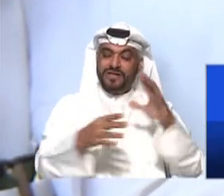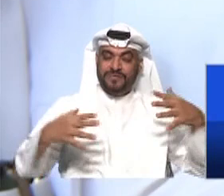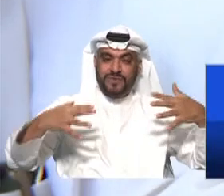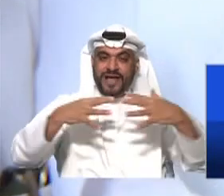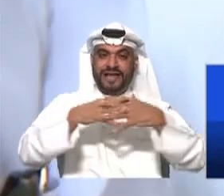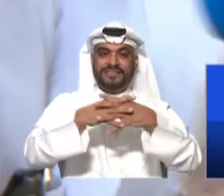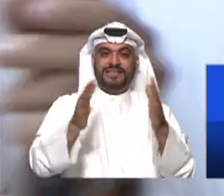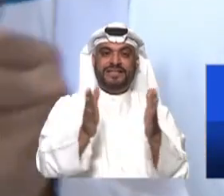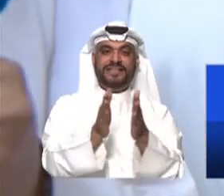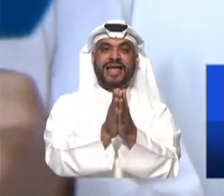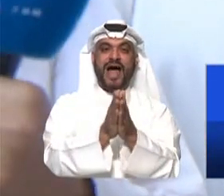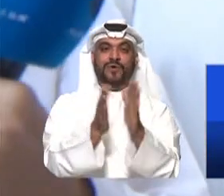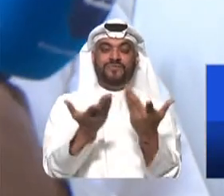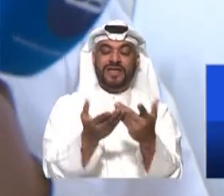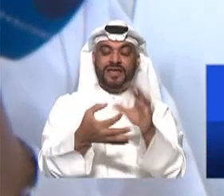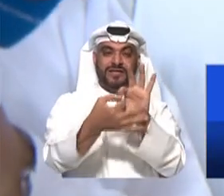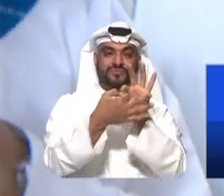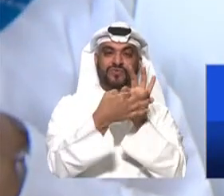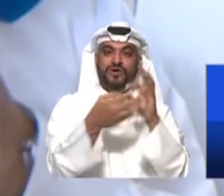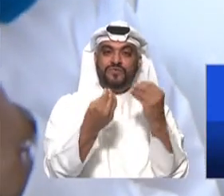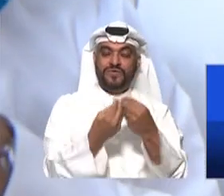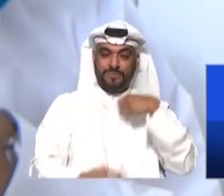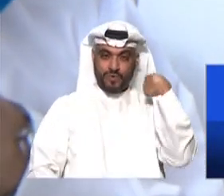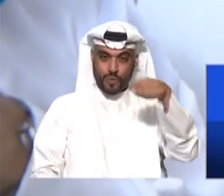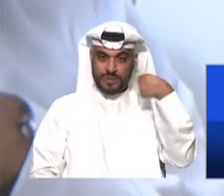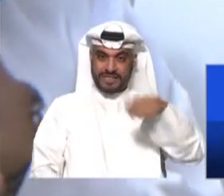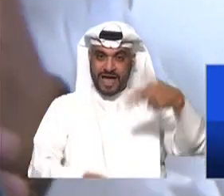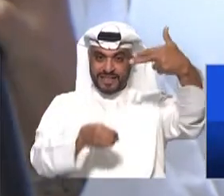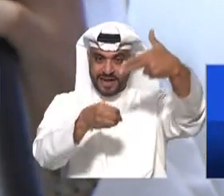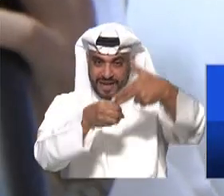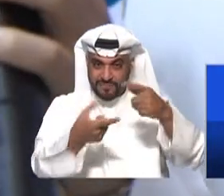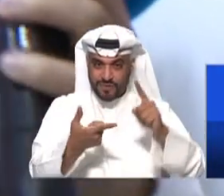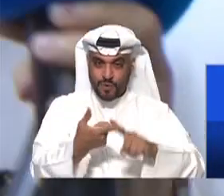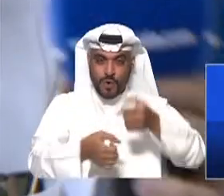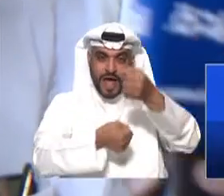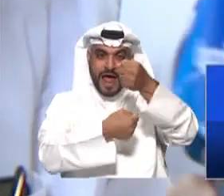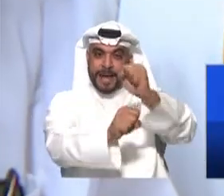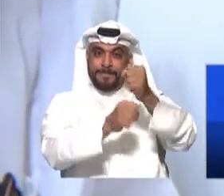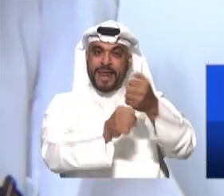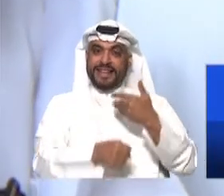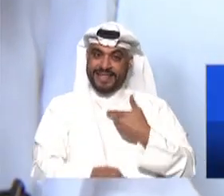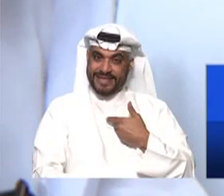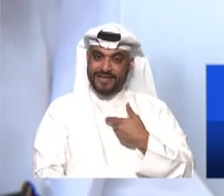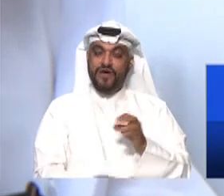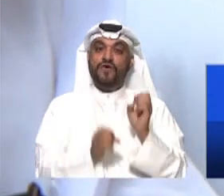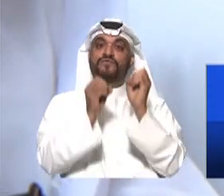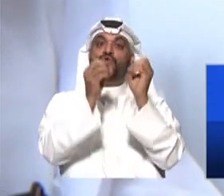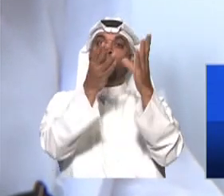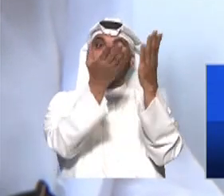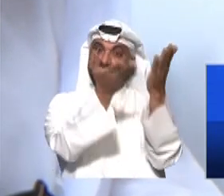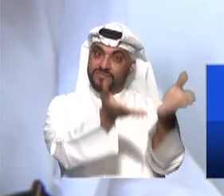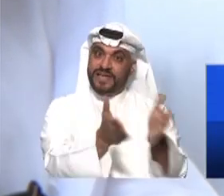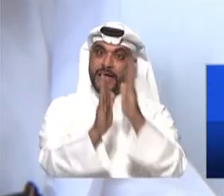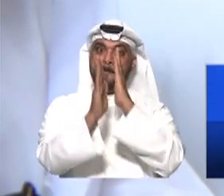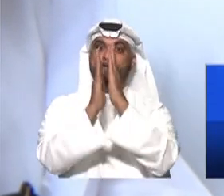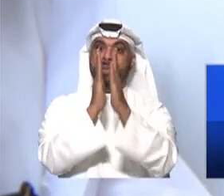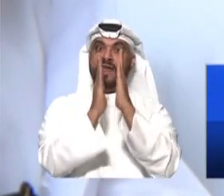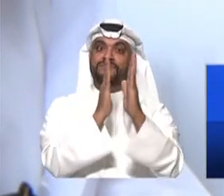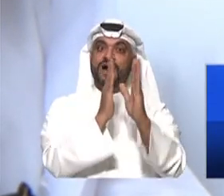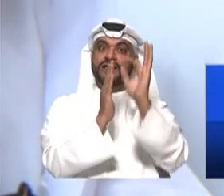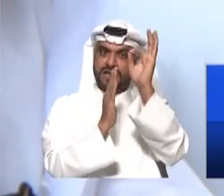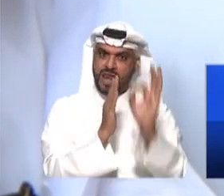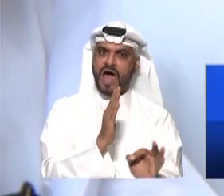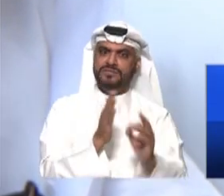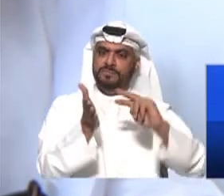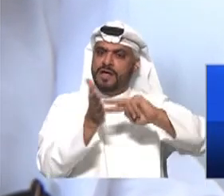التعاون والتنسيق بين وزارة النفط والإخوان في المجلس البلدي. هناك كثير من الملفات اللي تحتاج